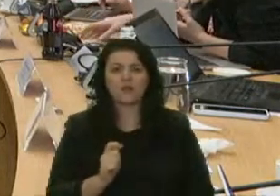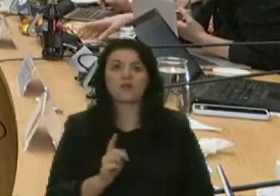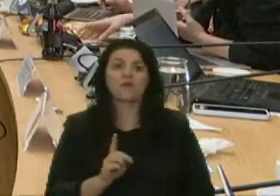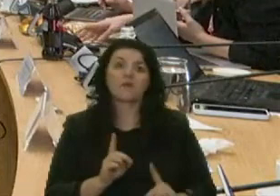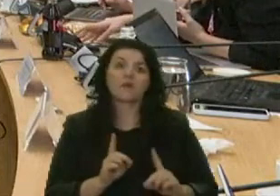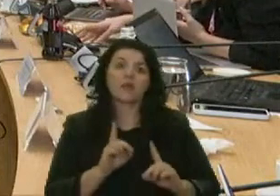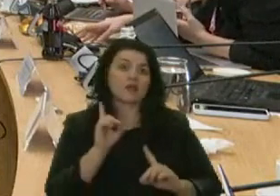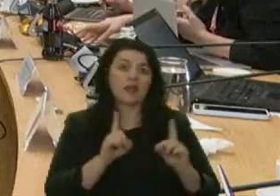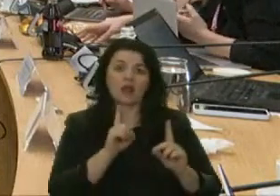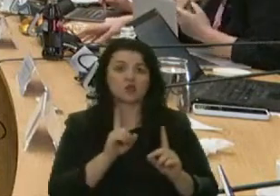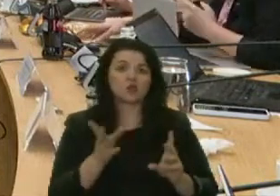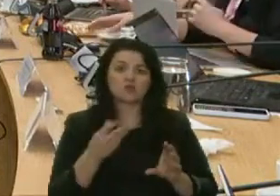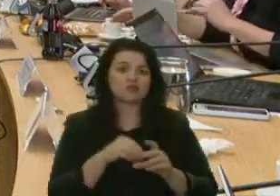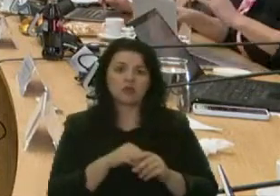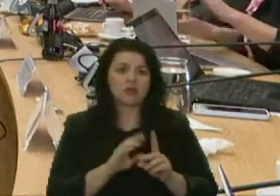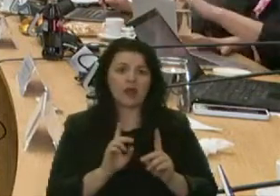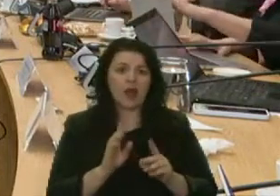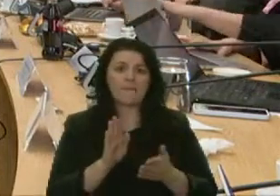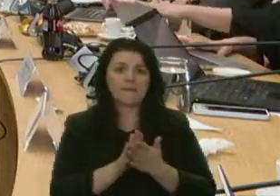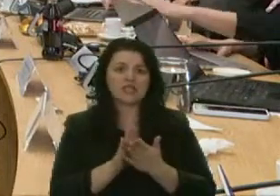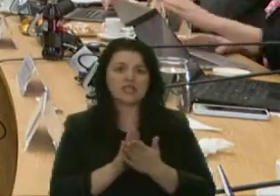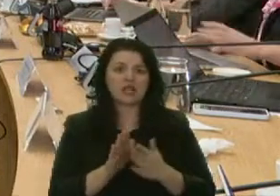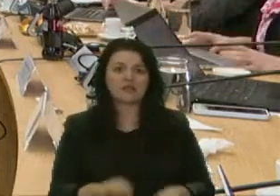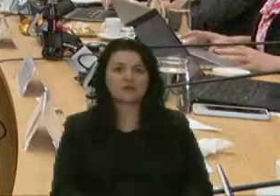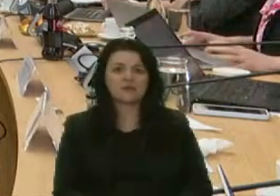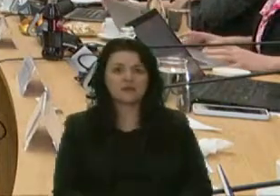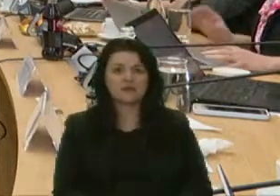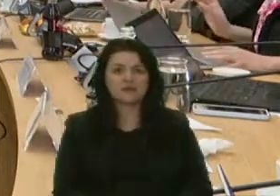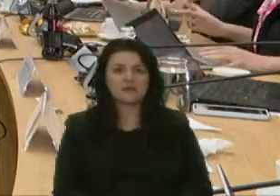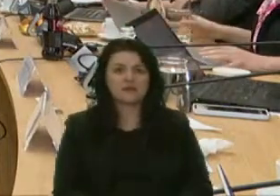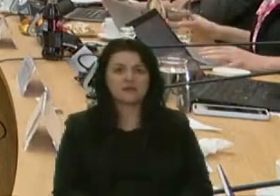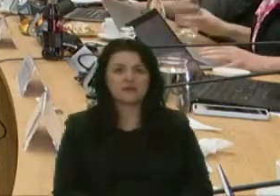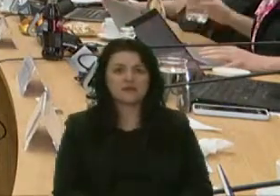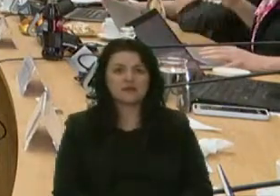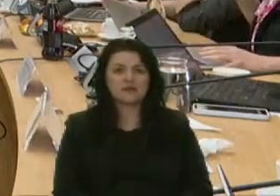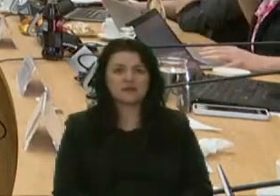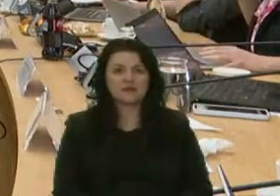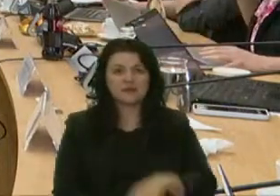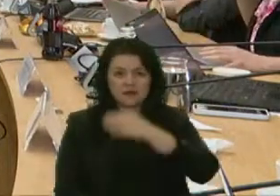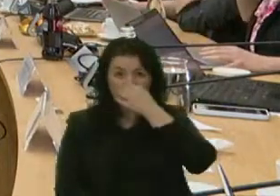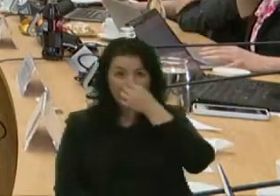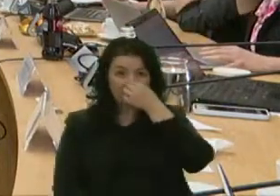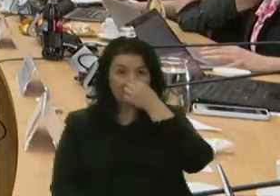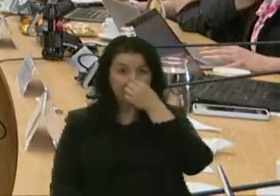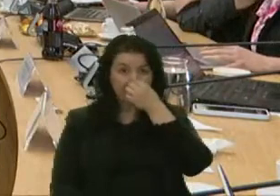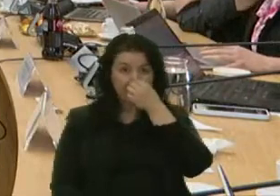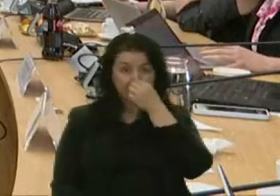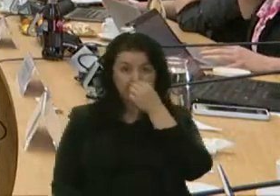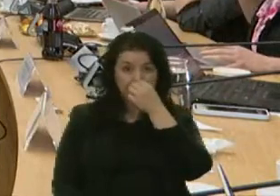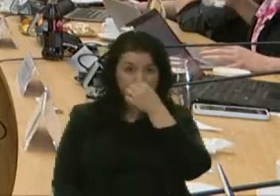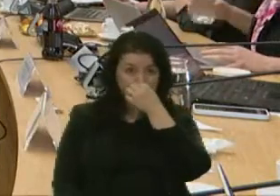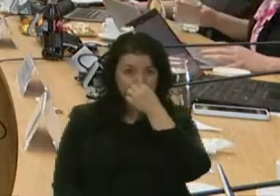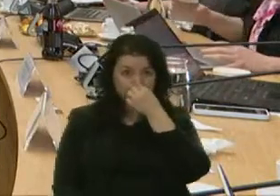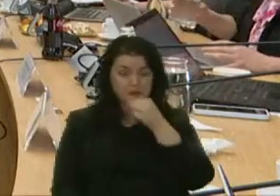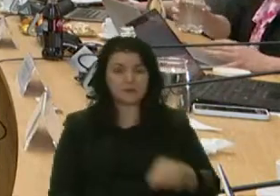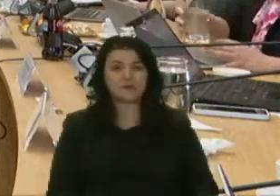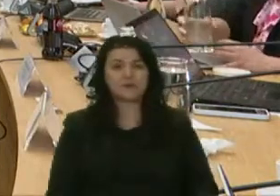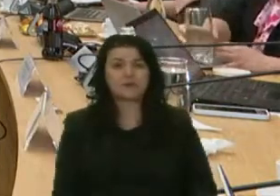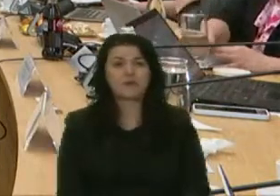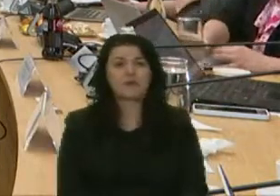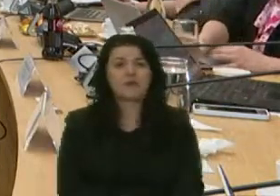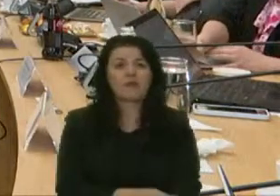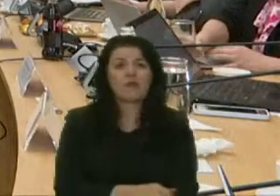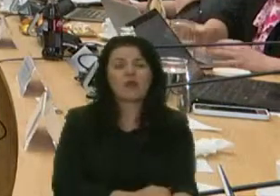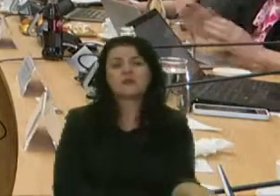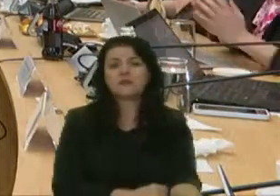însă să l păstrez Mulțumesc vă rog domn a propo de marote să mă corecteze cineva dacă greșesc în primul o întrebare dacă